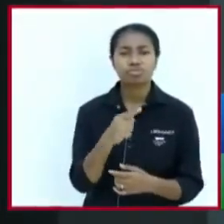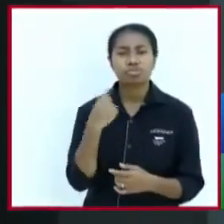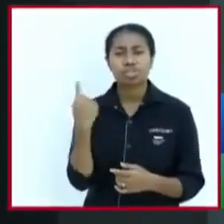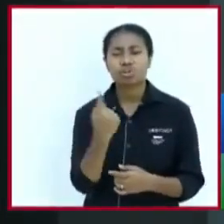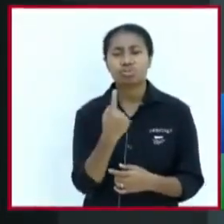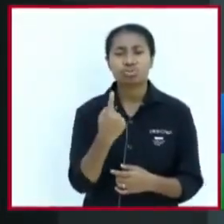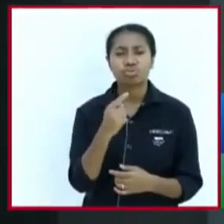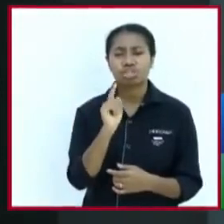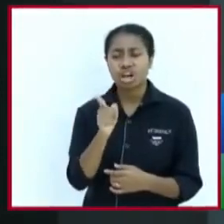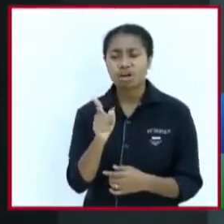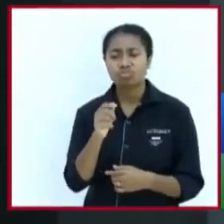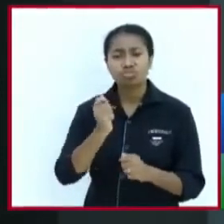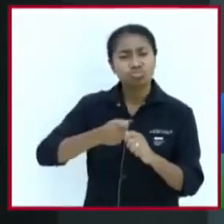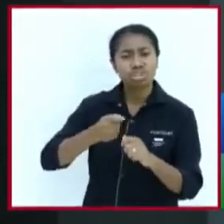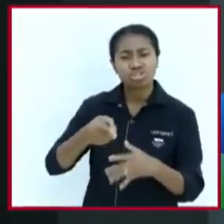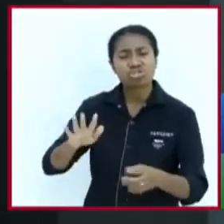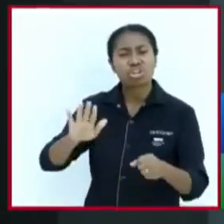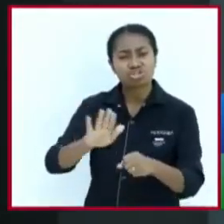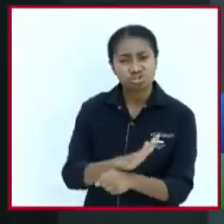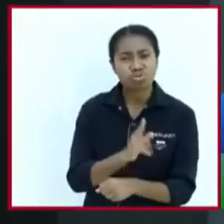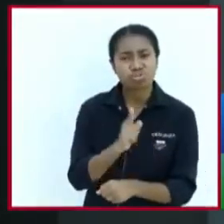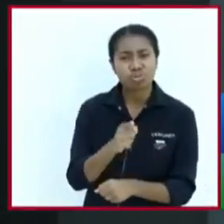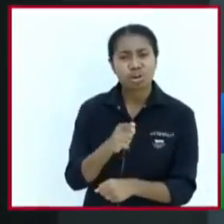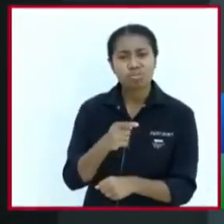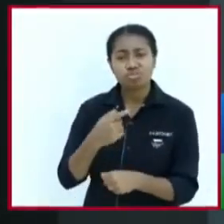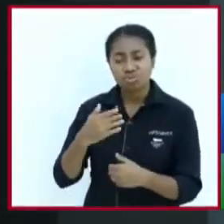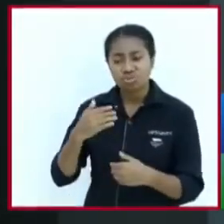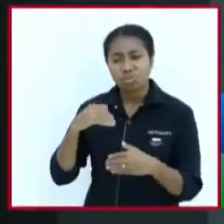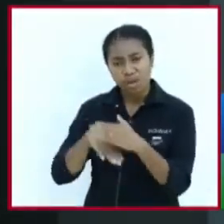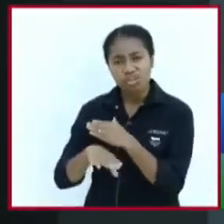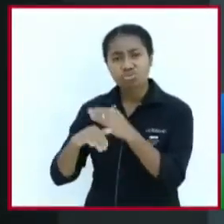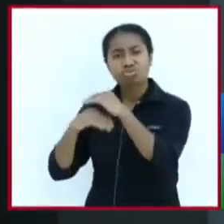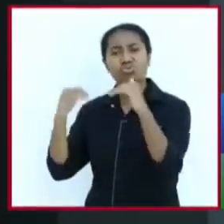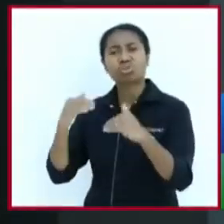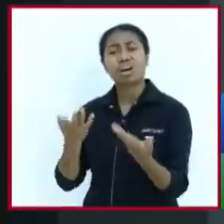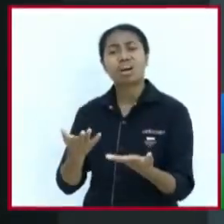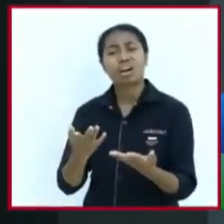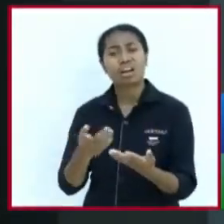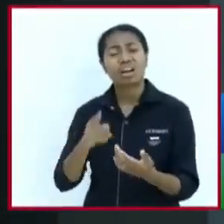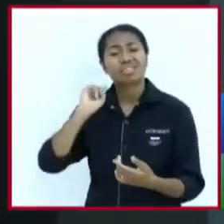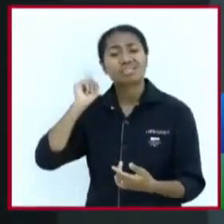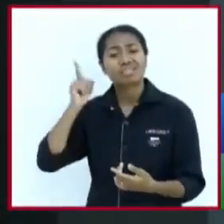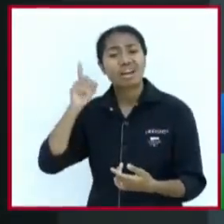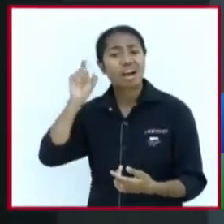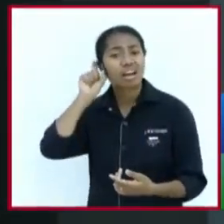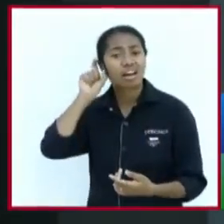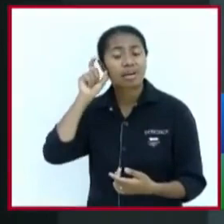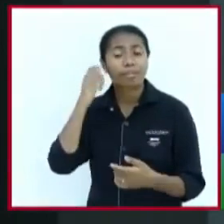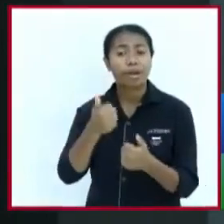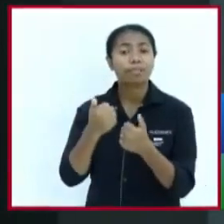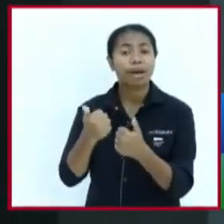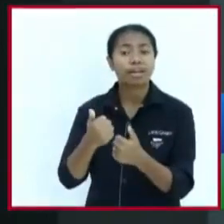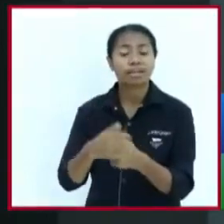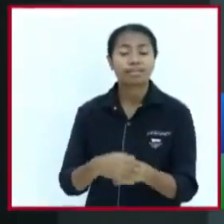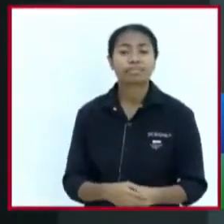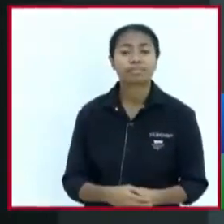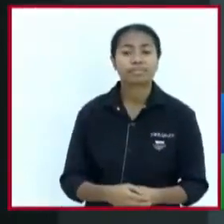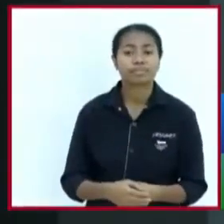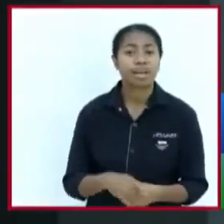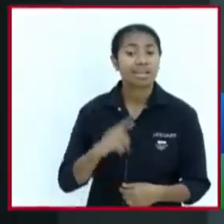seluruh amalmu itu sudah cukup untuk membuat kamu layak masuk surga dengar baik-baik Sabtu dosa